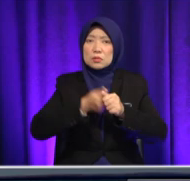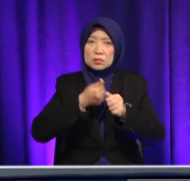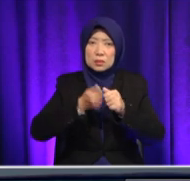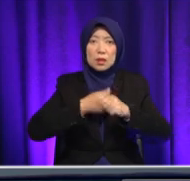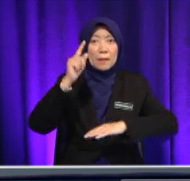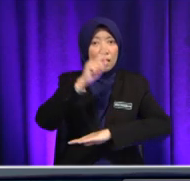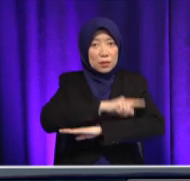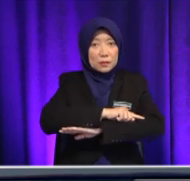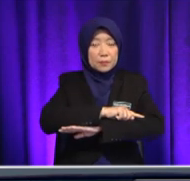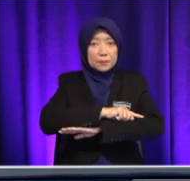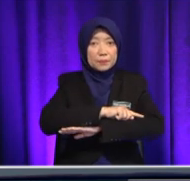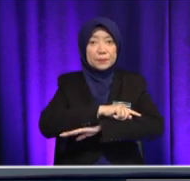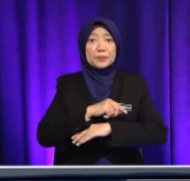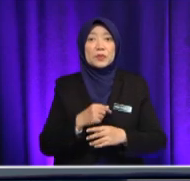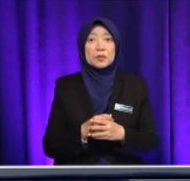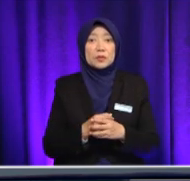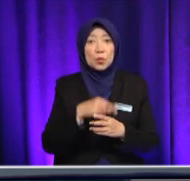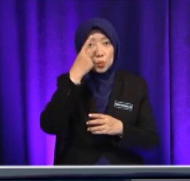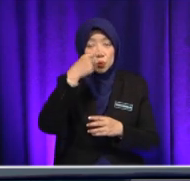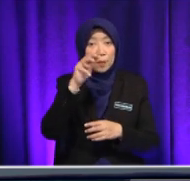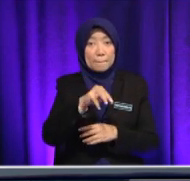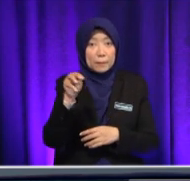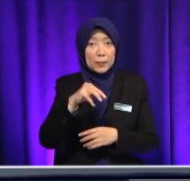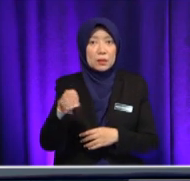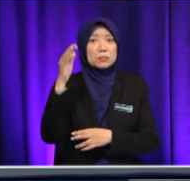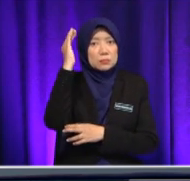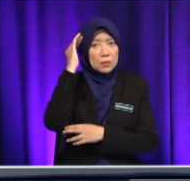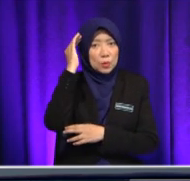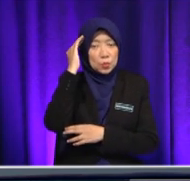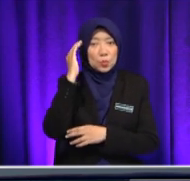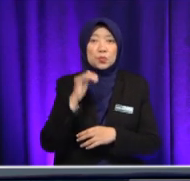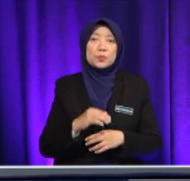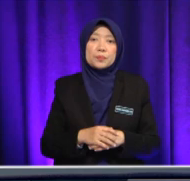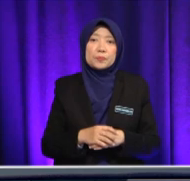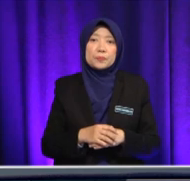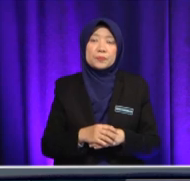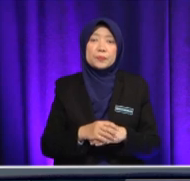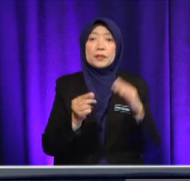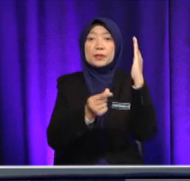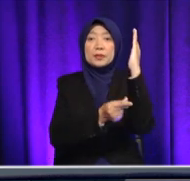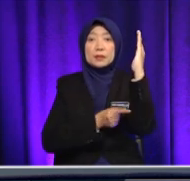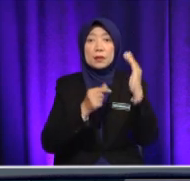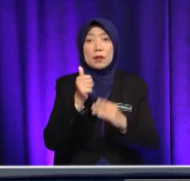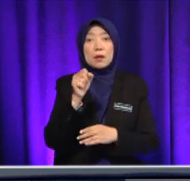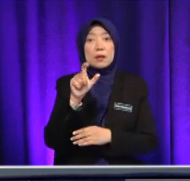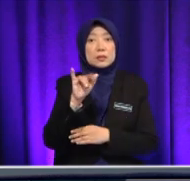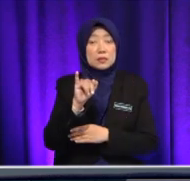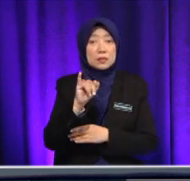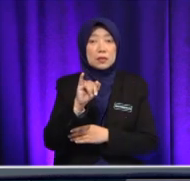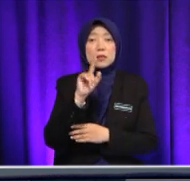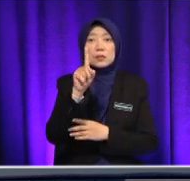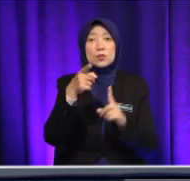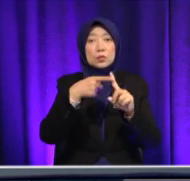sebenarnya untuk pengetahuan Sean dan pengetahuan murid-murid di rumah. Okey, getah asli ini merupakan satu